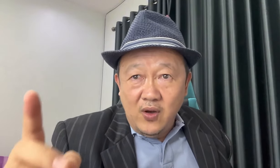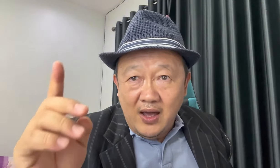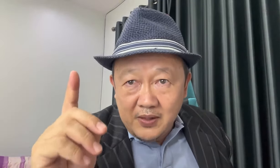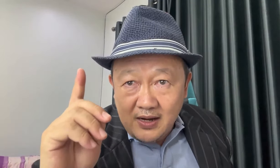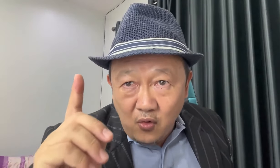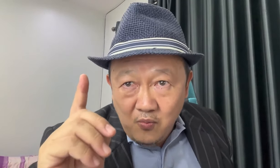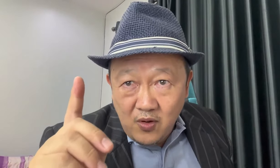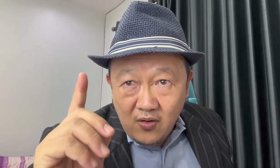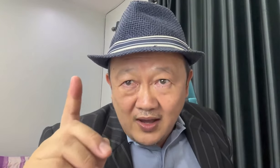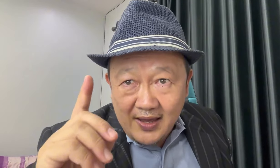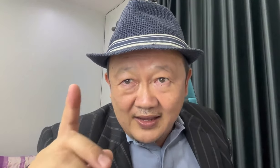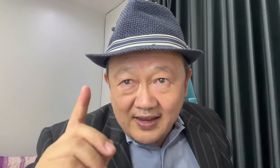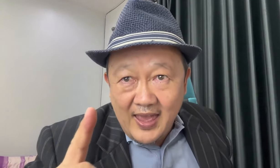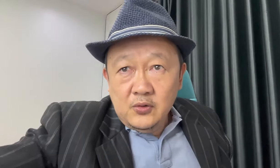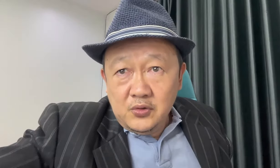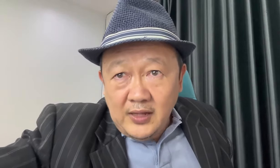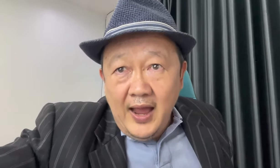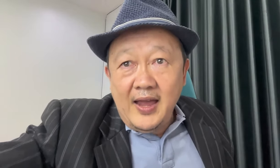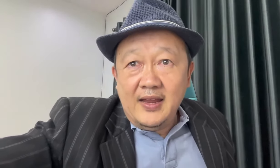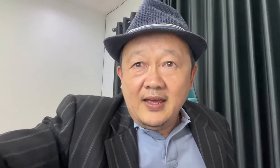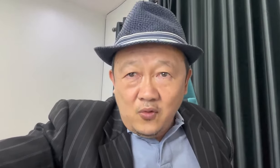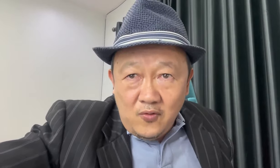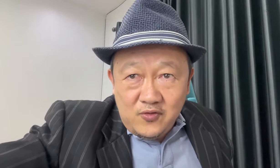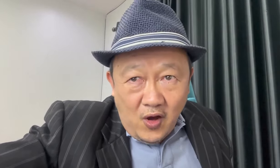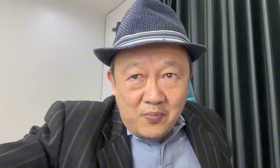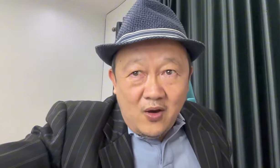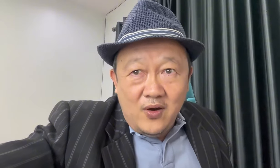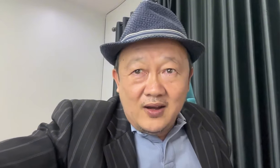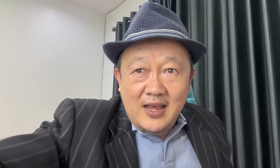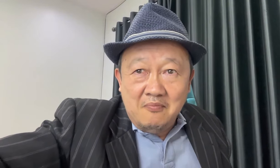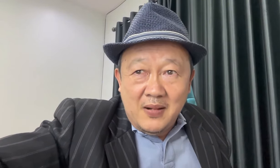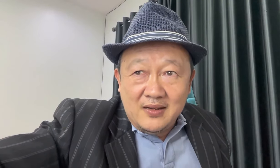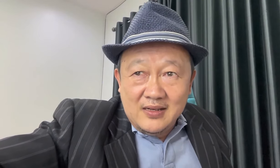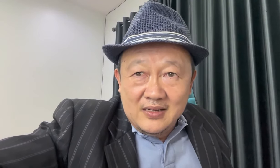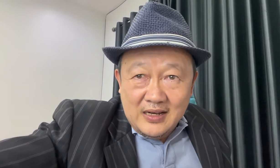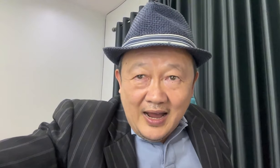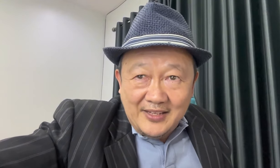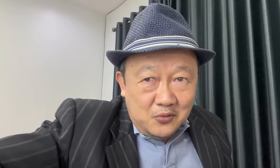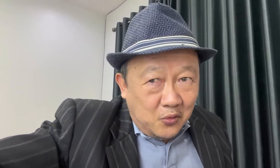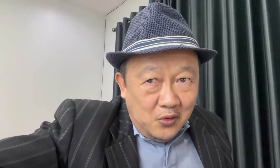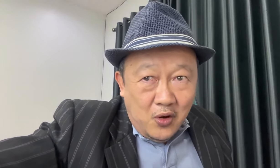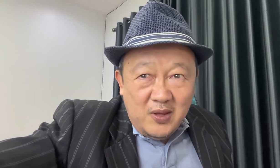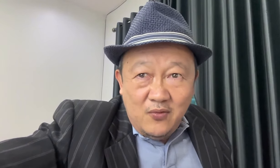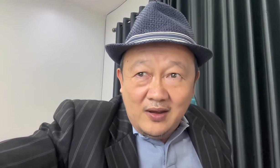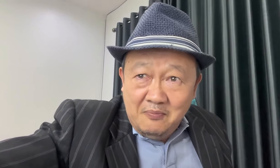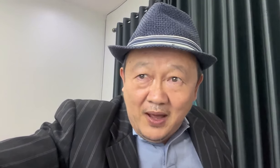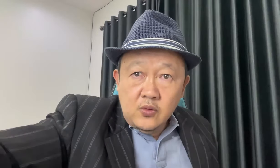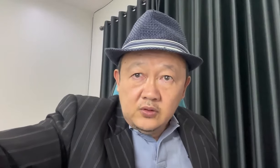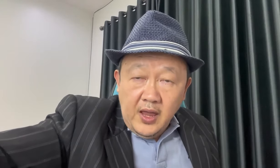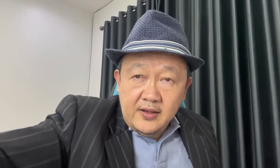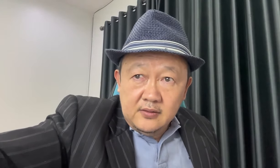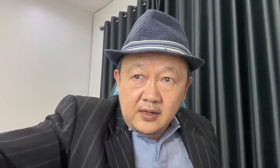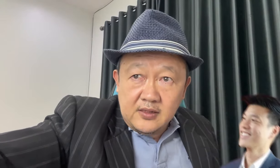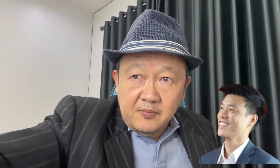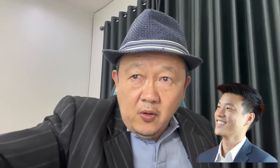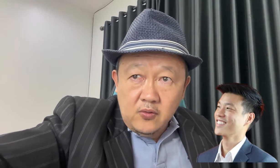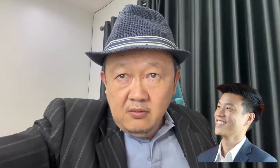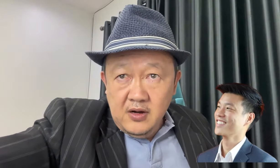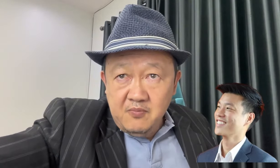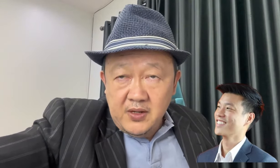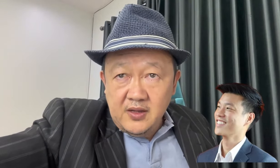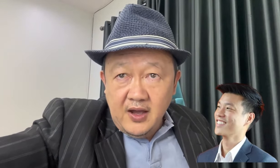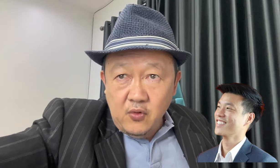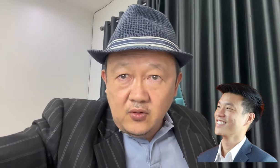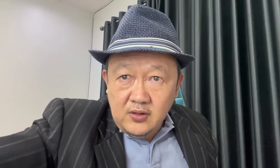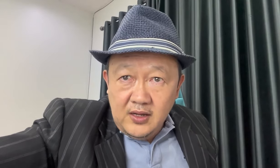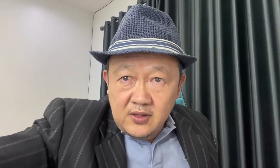เปล่าหรือว่าเพื่อกลุ่มของใครกันแน่สุดท้ายเนี่ย SoftPowerเนี่ยมันคืองานศูนย์รวมอีเวนหรือเปล่าคุณเท้งณัฐพงษ์